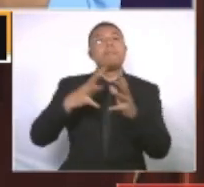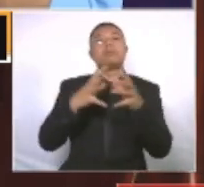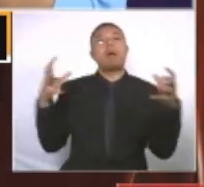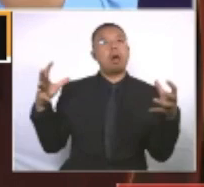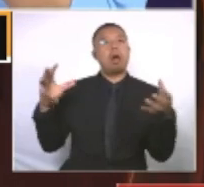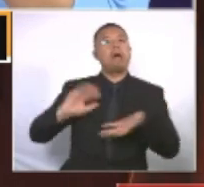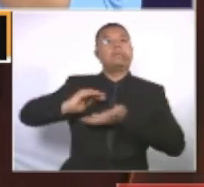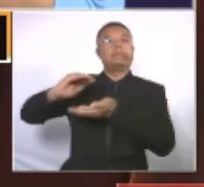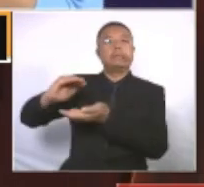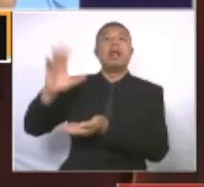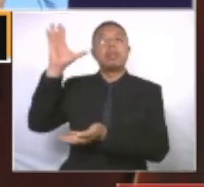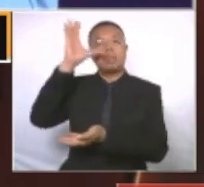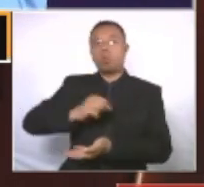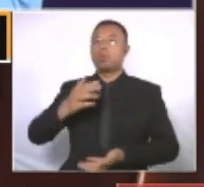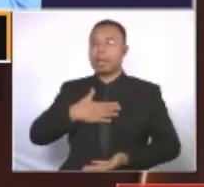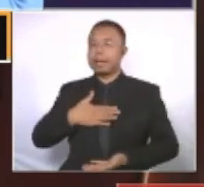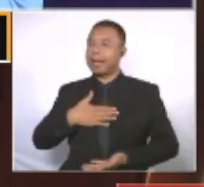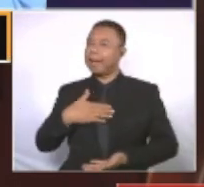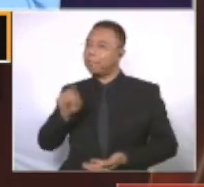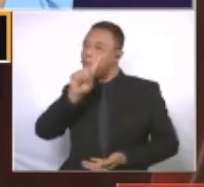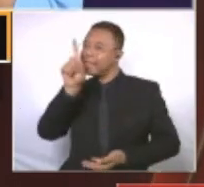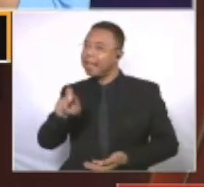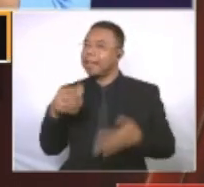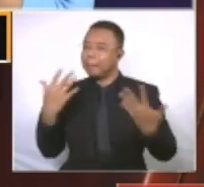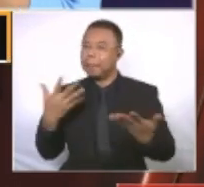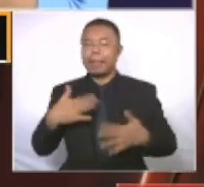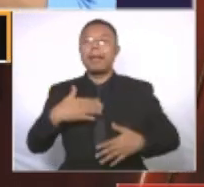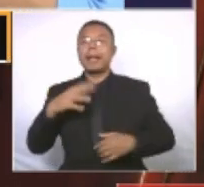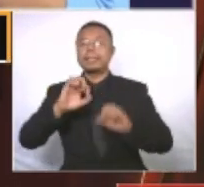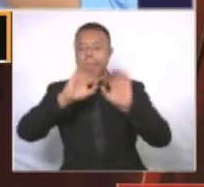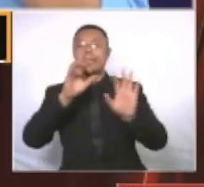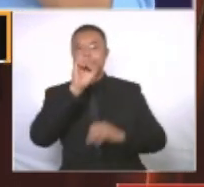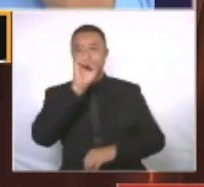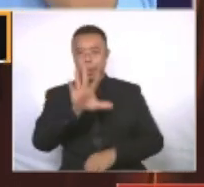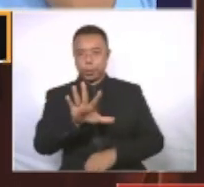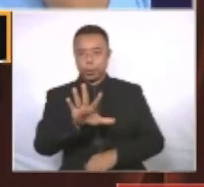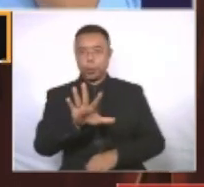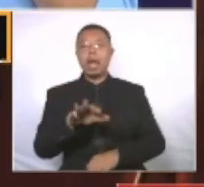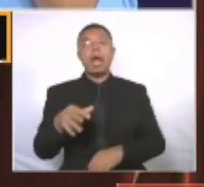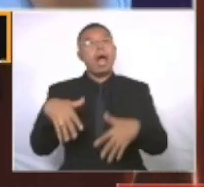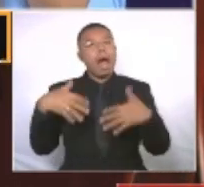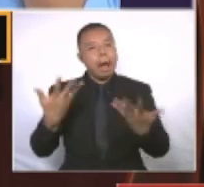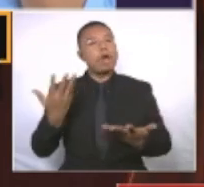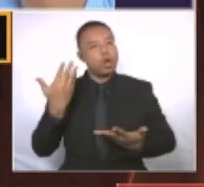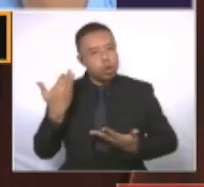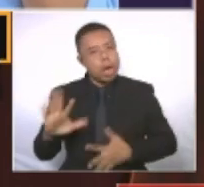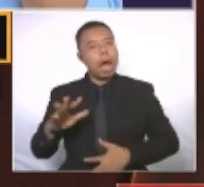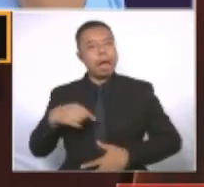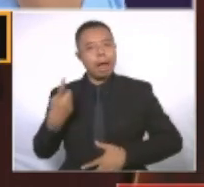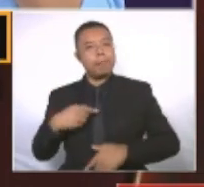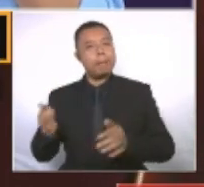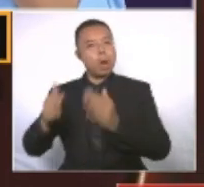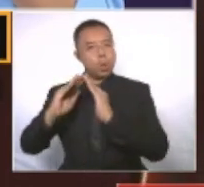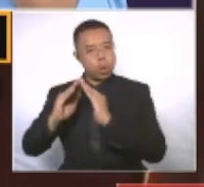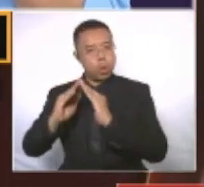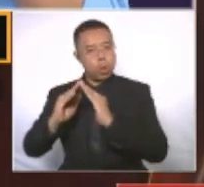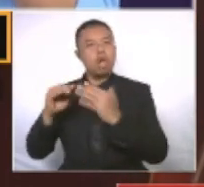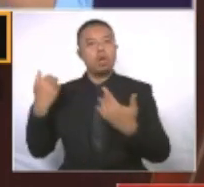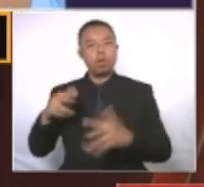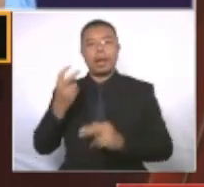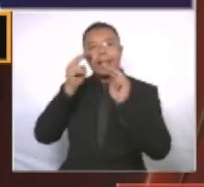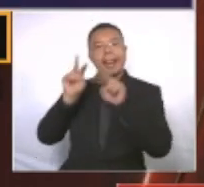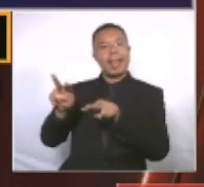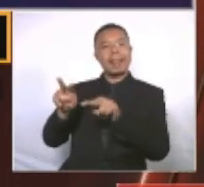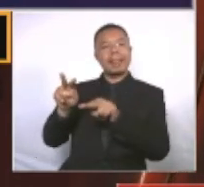besar. Saya tahulah ini arah pertanyaannya kemana. Tapi yang jelas ini Gus, apa yang sudah dibangun, yang kita